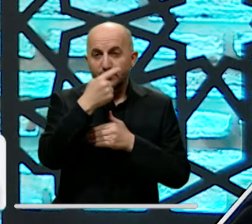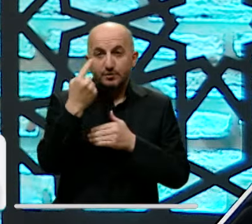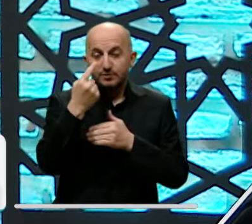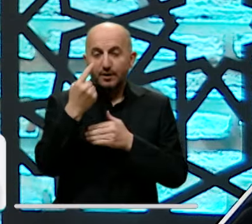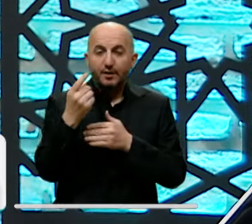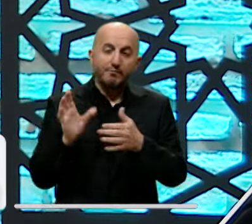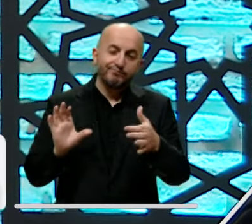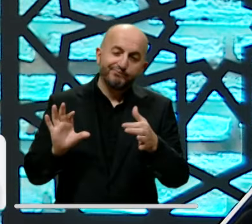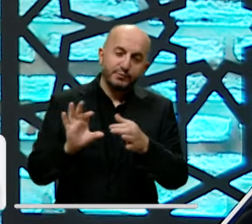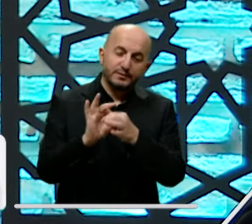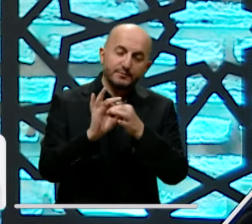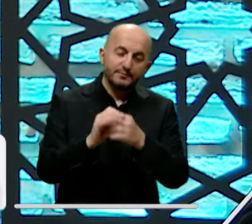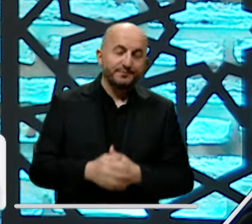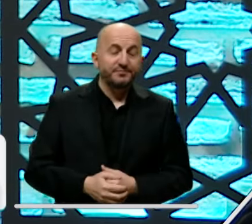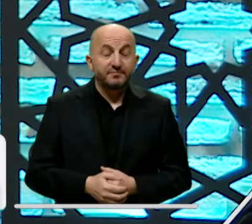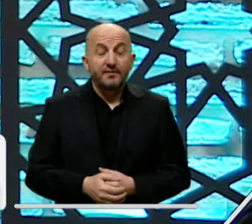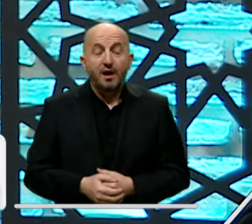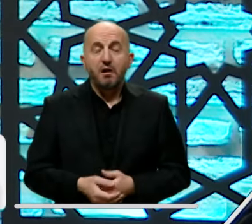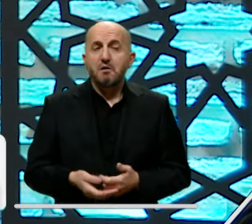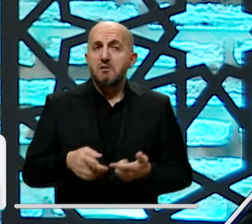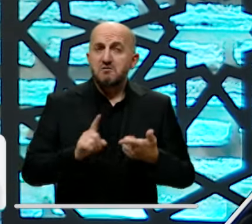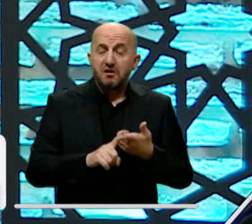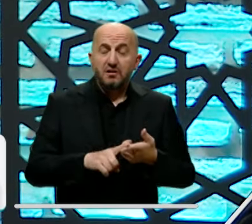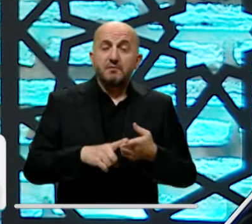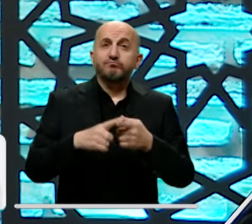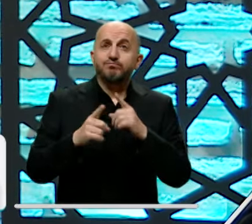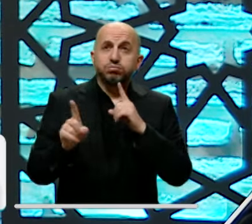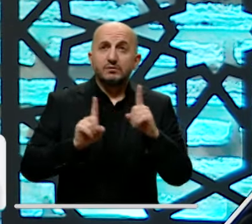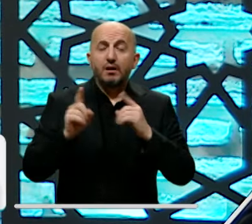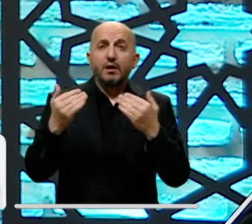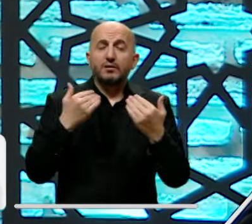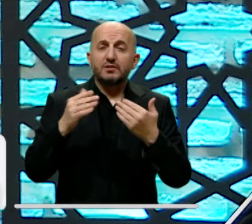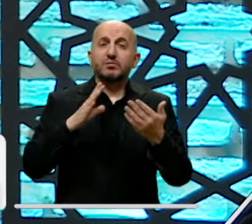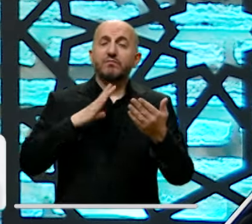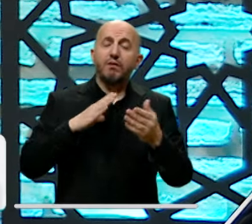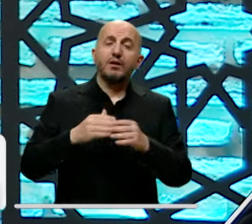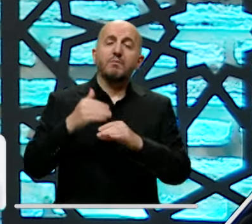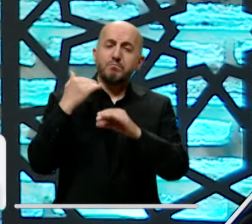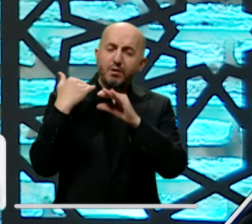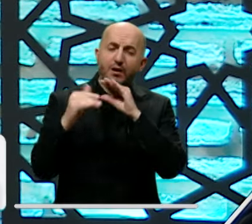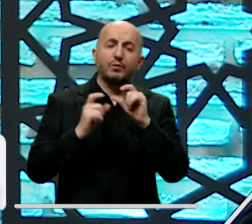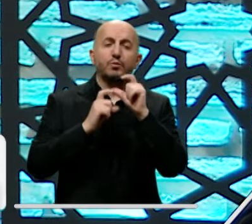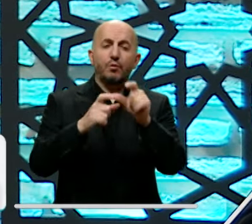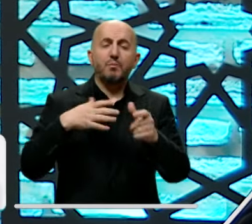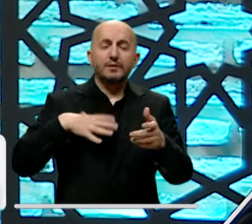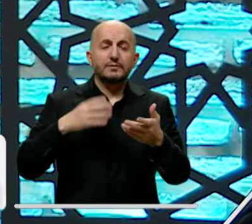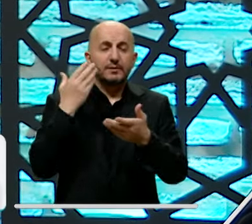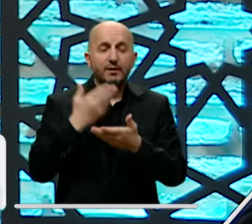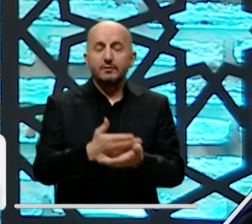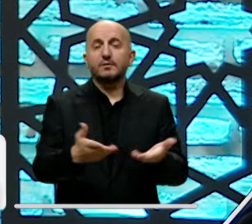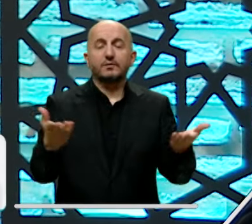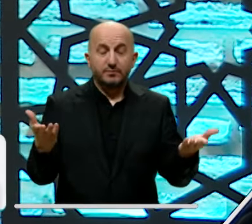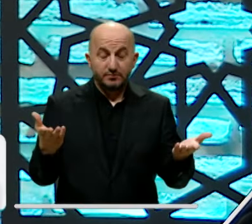yayına katılabilirsiniz mail üzerinden sorularını sormak isteyen izleyicilerimiz diyanete soralim @ diyanet.gov.tr